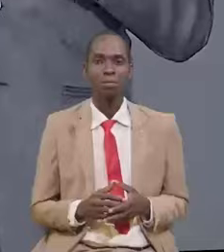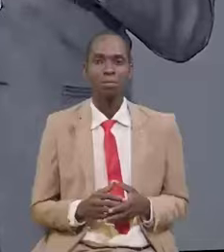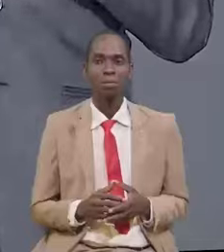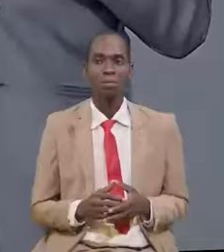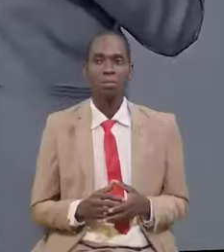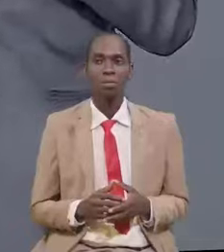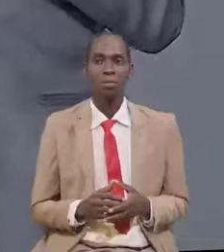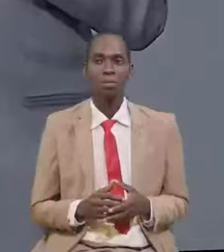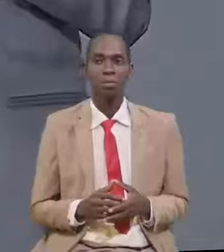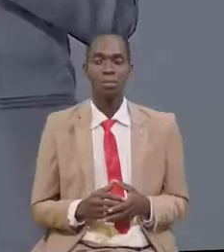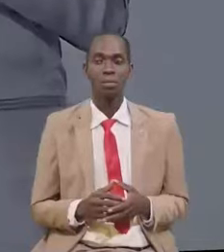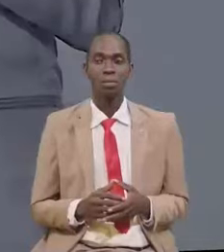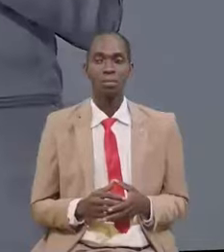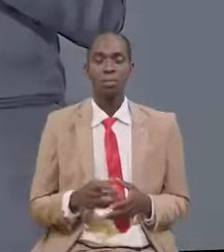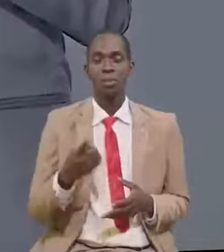Il y a deux jours restants,